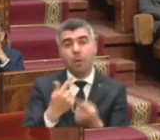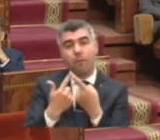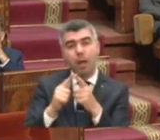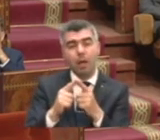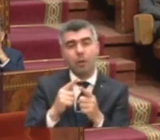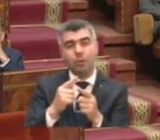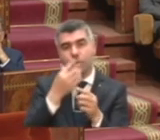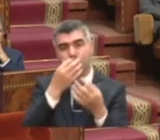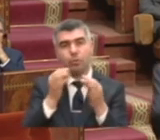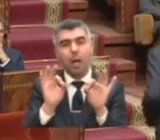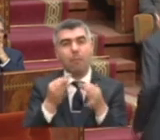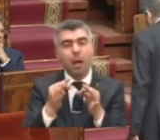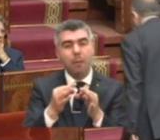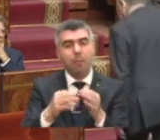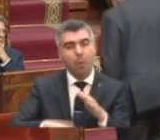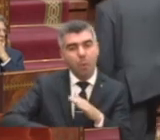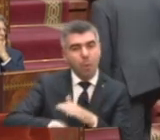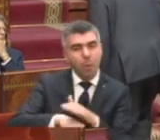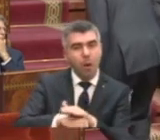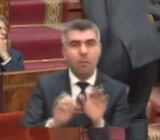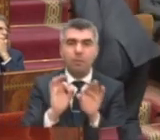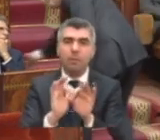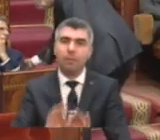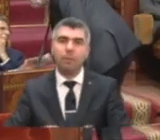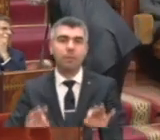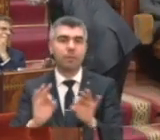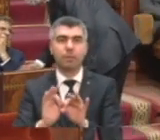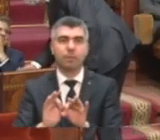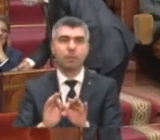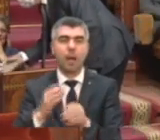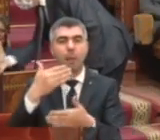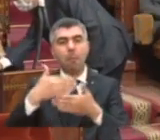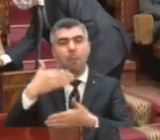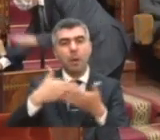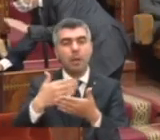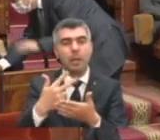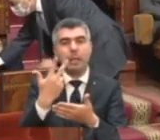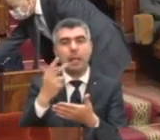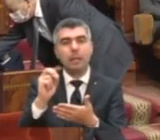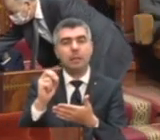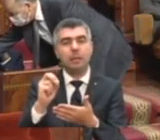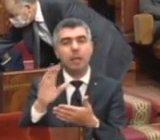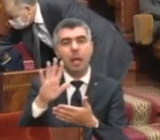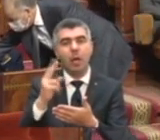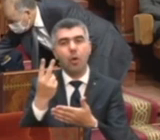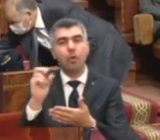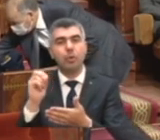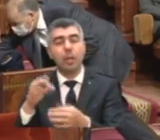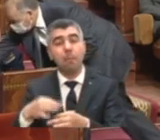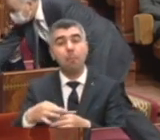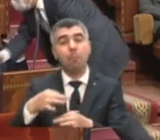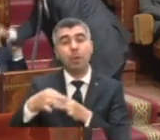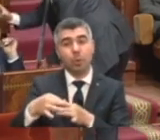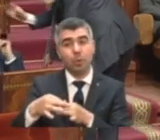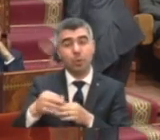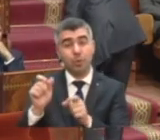شباب لا ملعب لا حتى حاجة، وتبني ومبني بحديد عنده 30 متر وكاين اللي عنده 40 متر وكاين اللي عنده 50 متر وكاين اللي عنده 20 متر. يعني